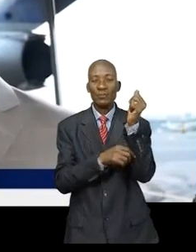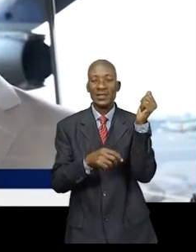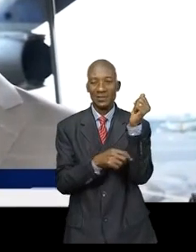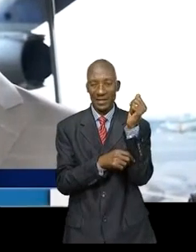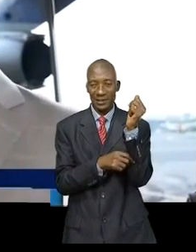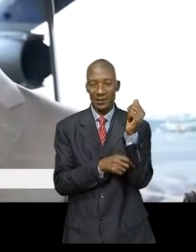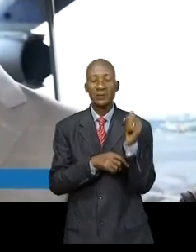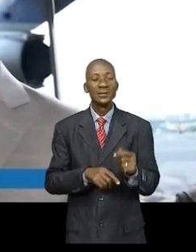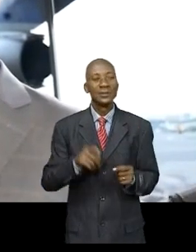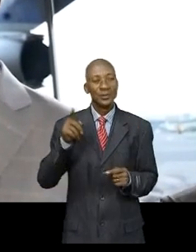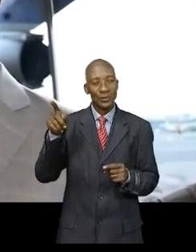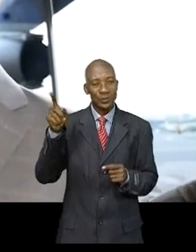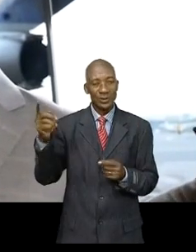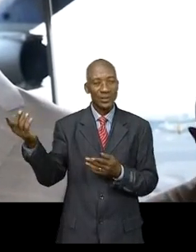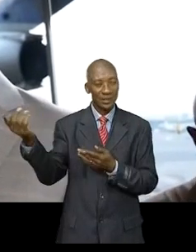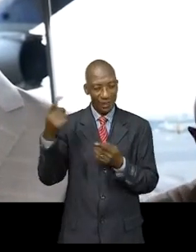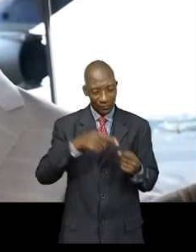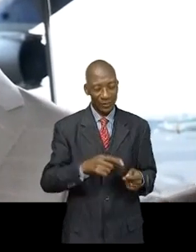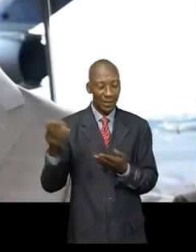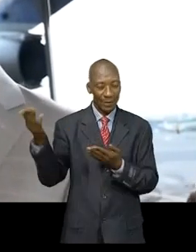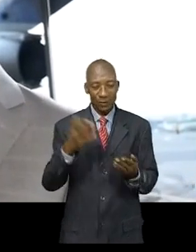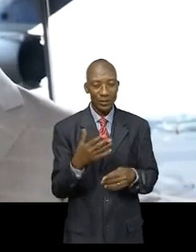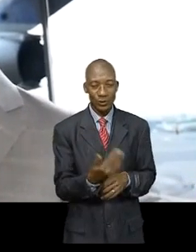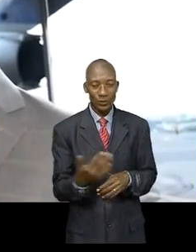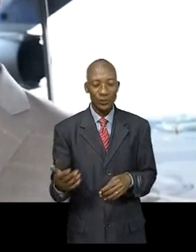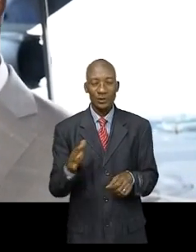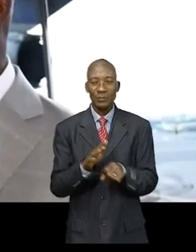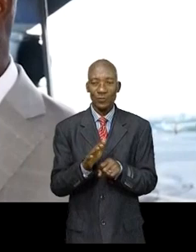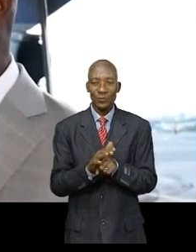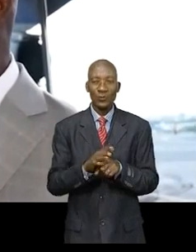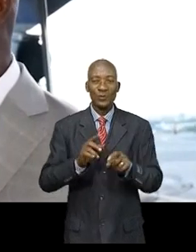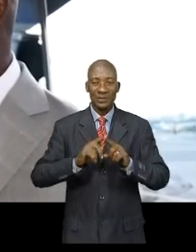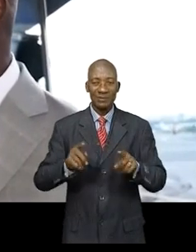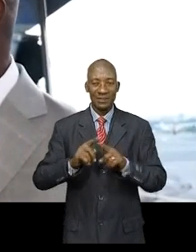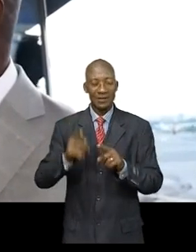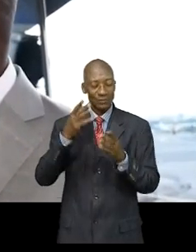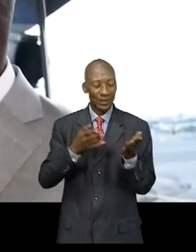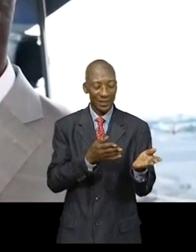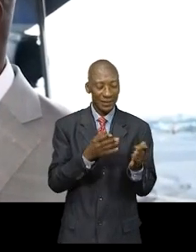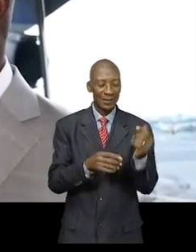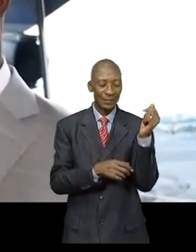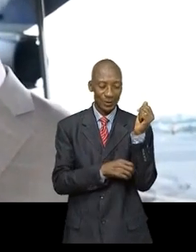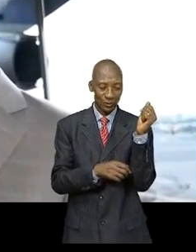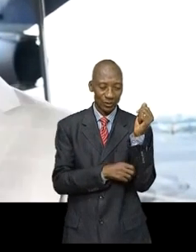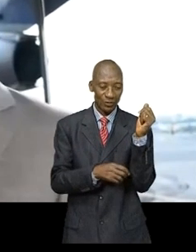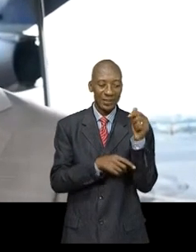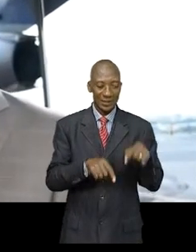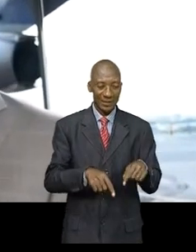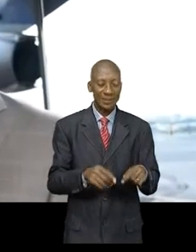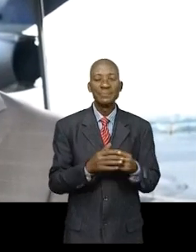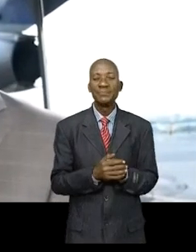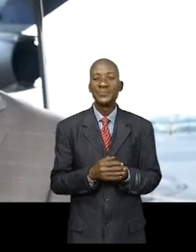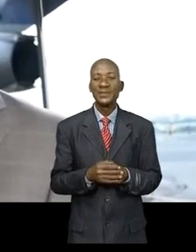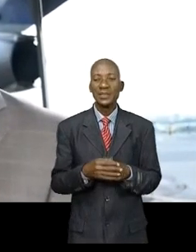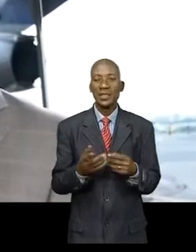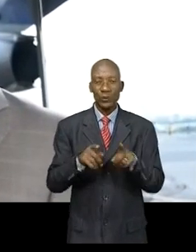sens. Au nom du chef de l'État, au nom du président de la République, président Félix-Antoine Tshisekedi, je vous remercie. Nous remercions aussi le président